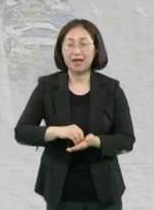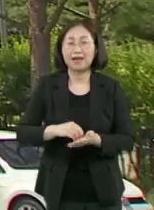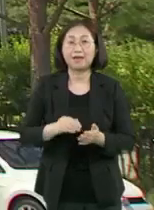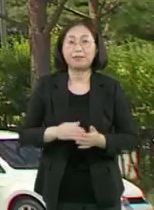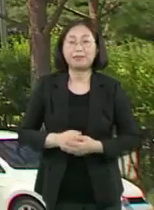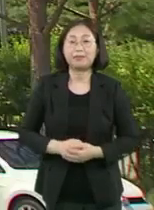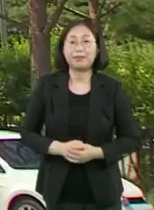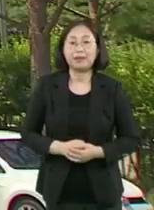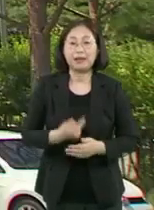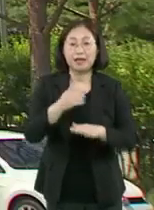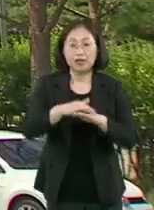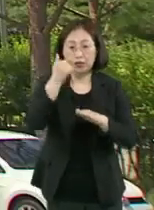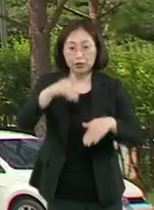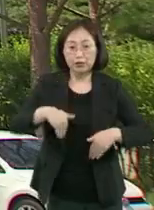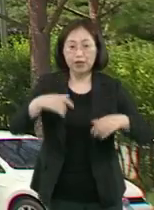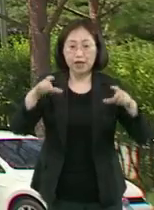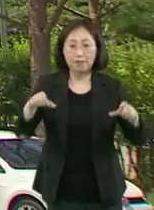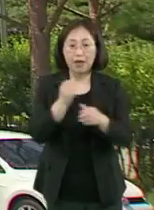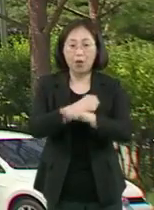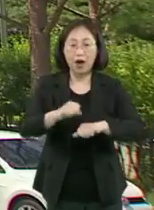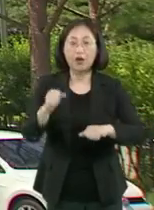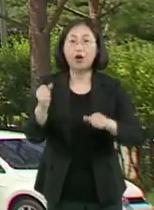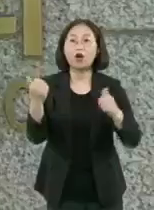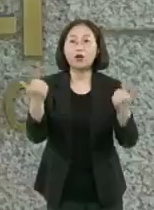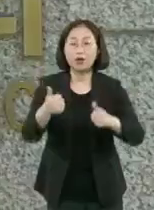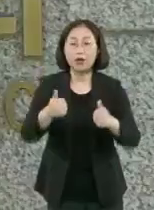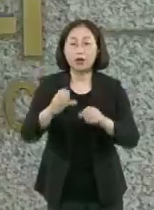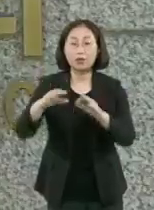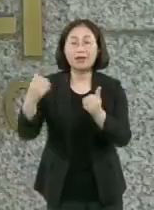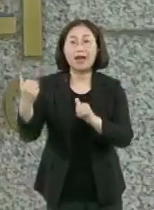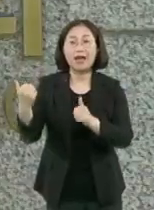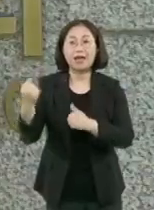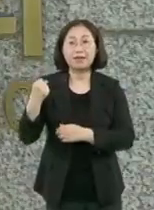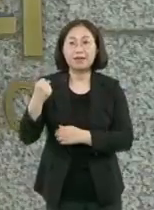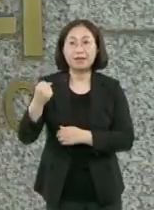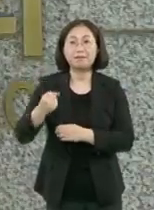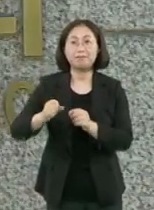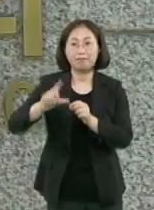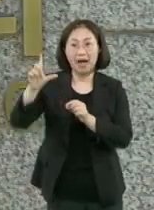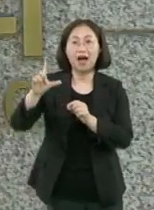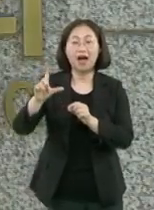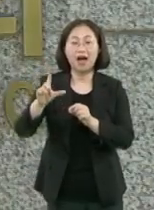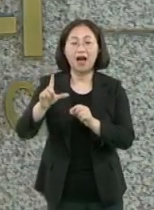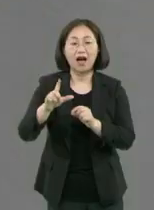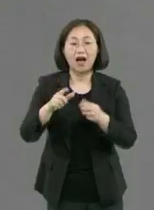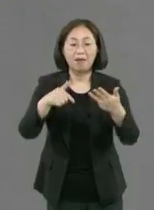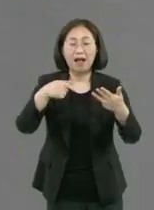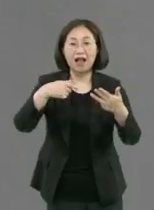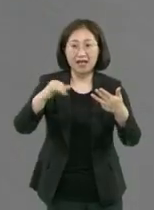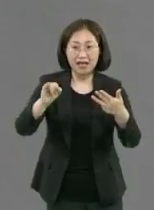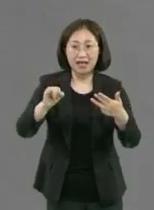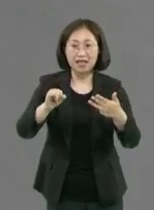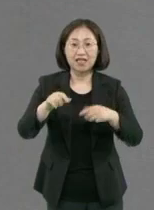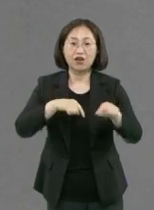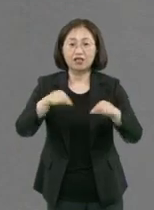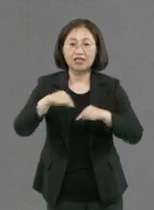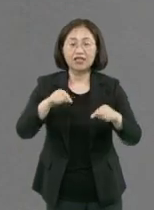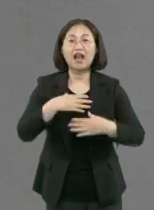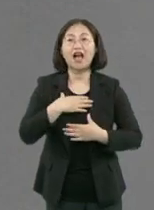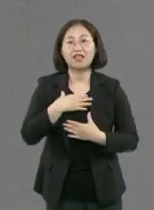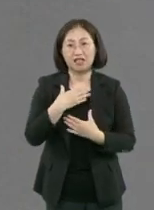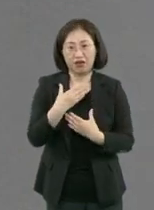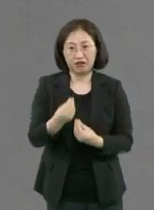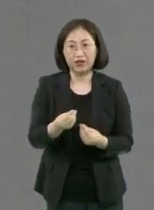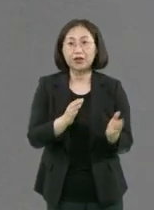서록했습니다. 대전 충남의 광역의회 역시 국민의힘이 다수당이 되면서 민선 8기를 안정적으로 이끌 수 있는